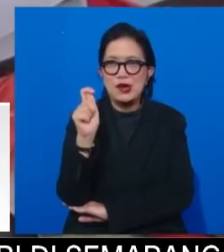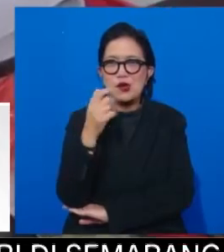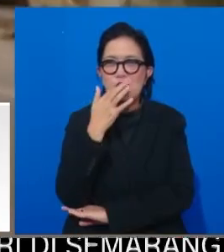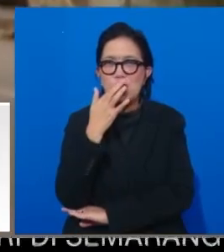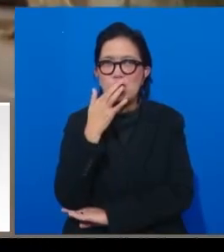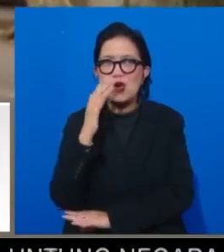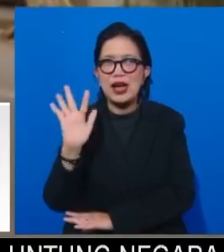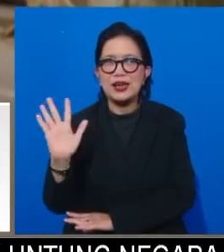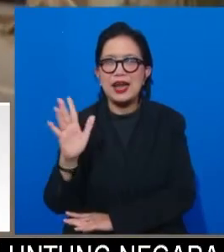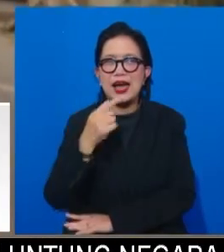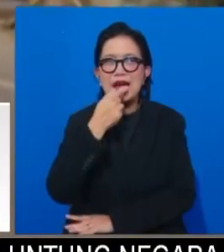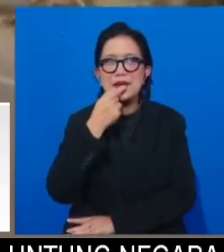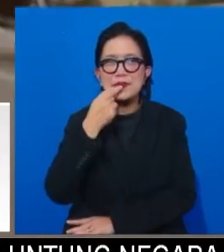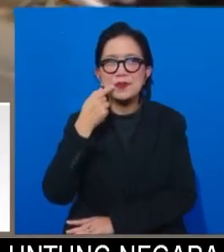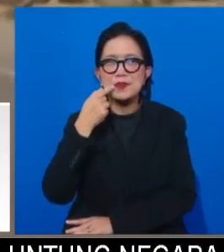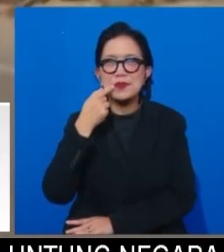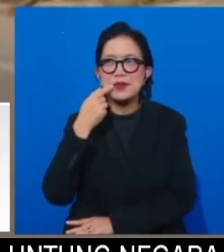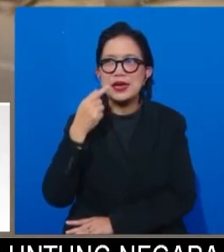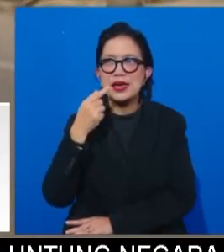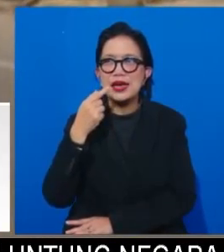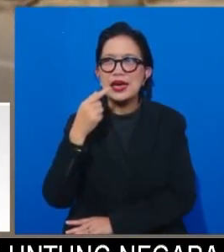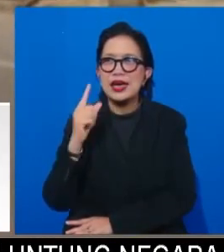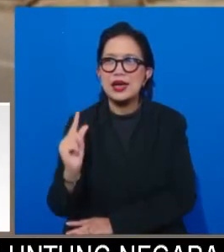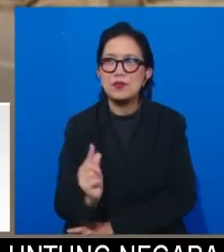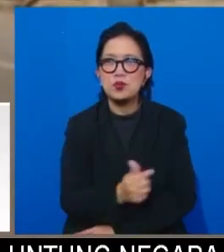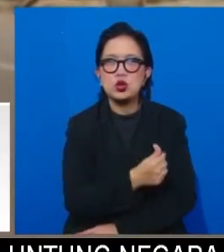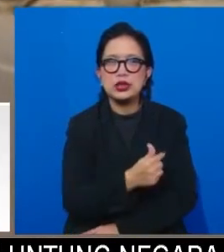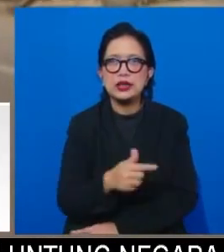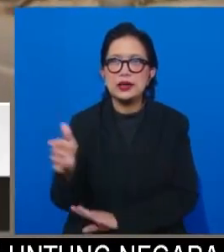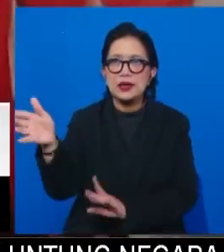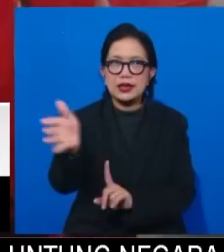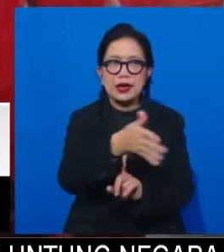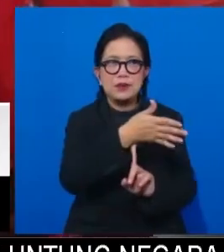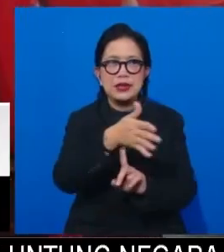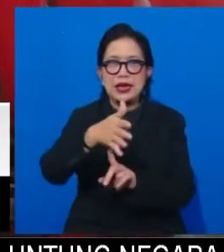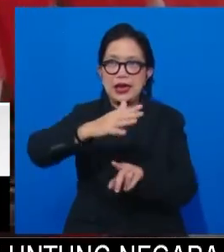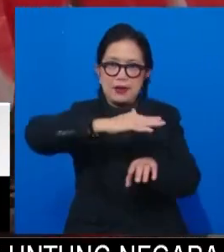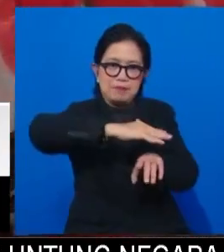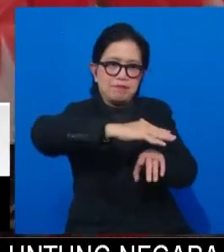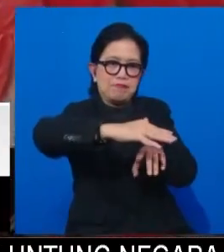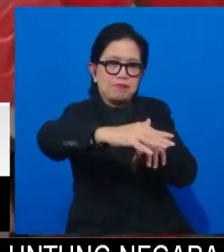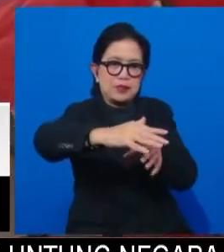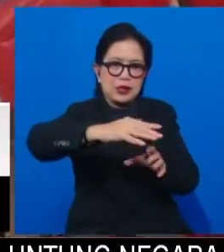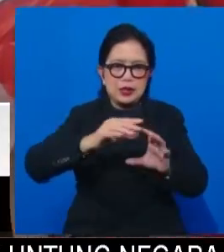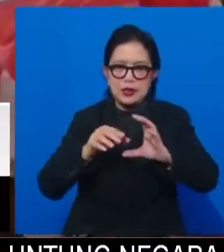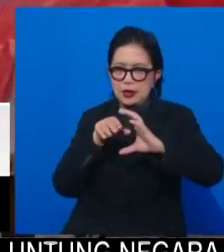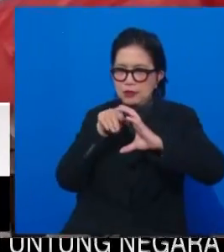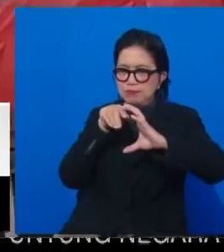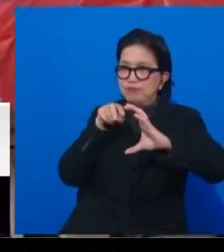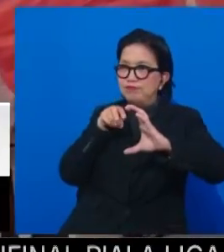putih. Jalanan dibuat seperti lorong dengan kain berwarna merah putih sepanjang 300 meter sebagai